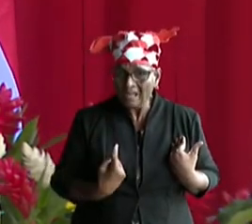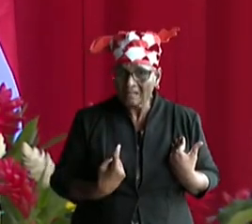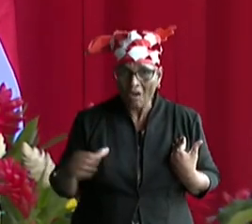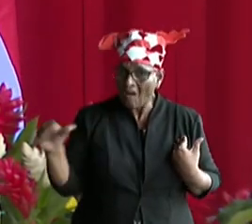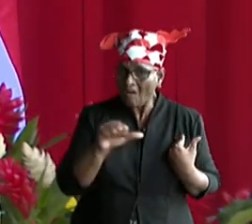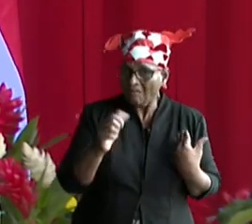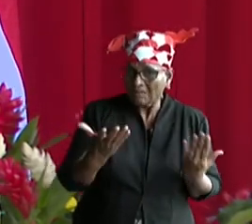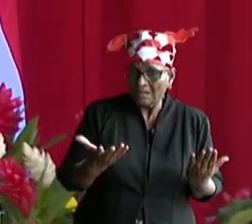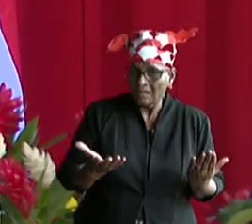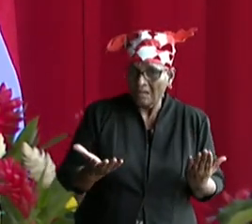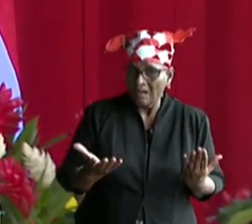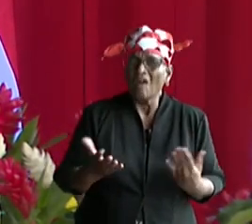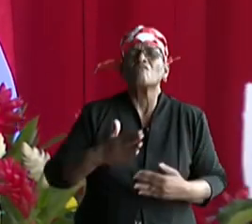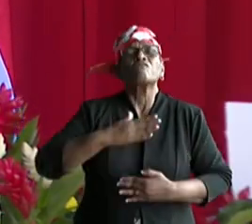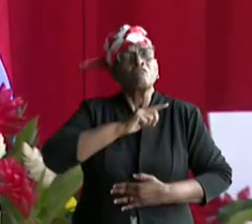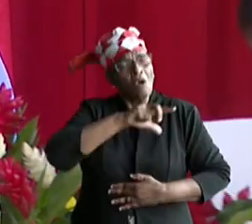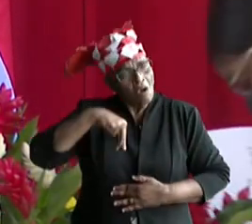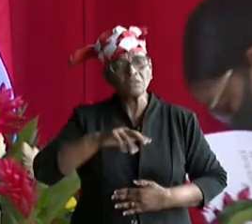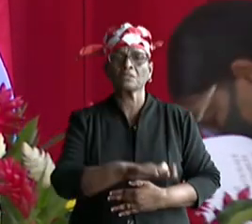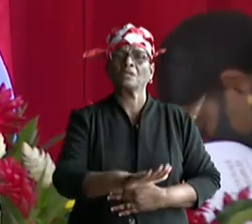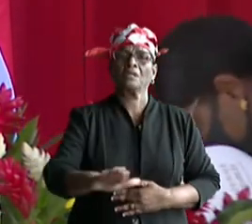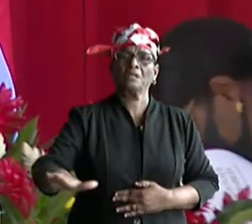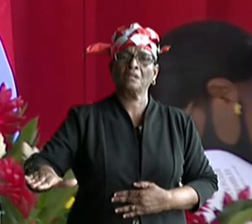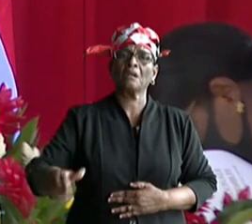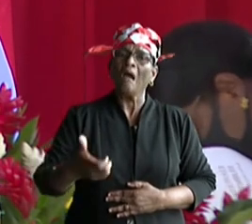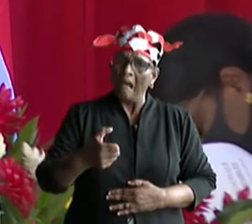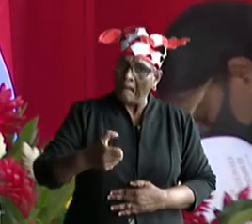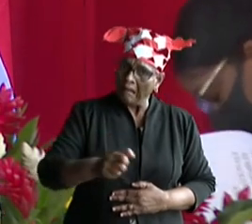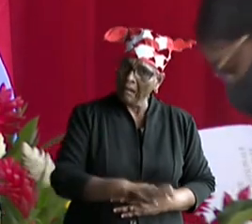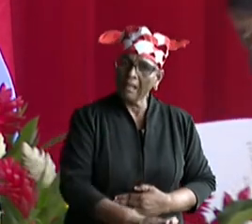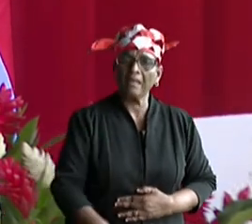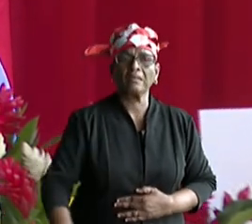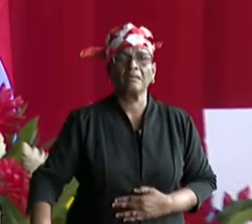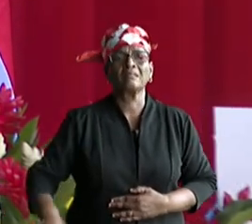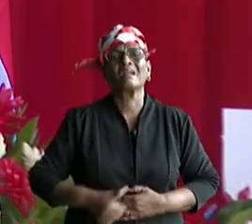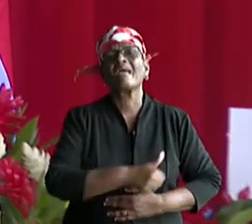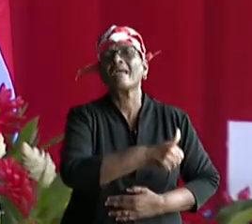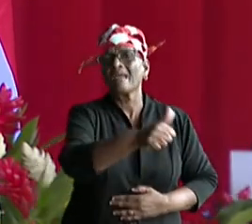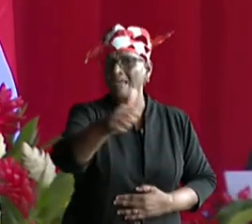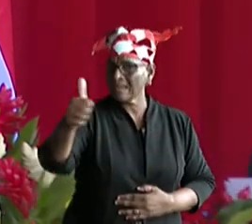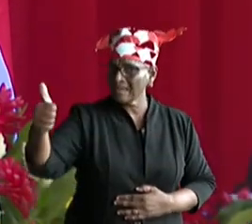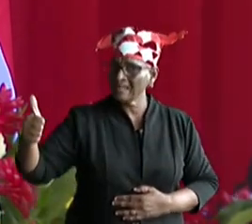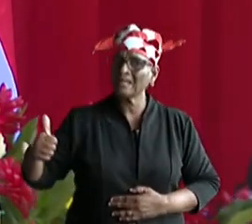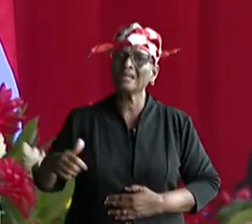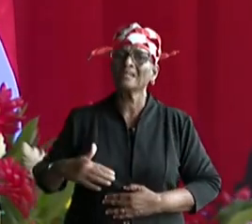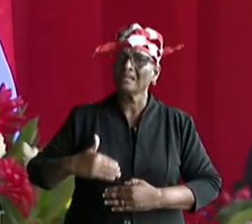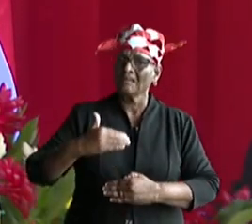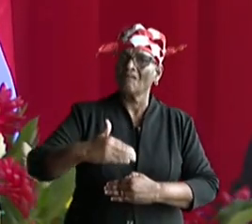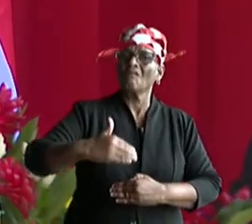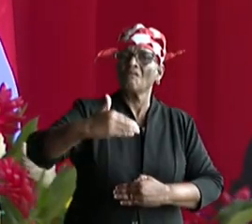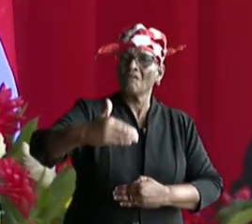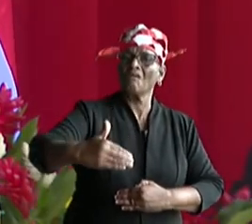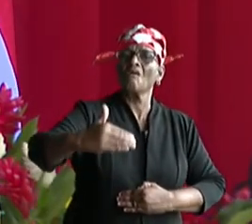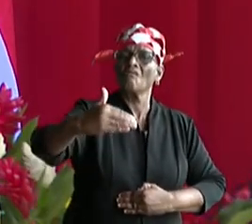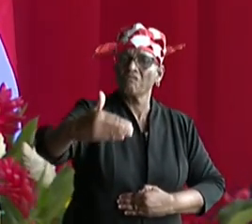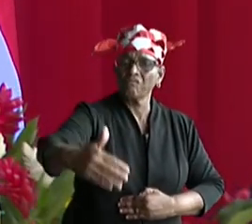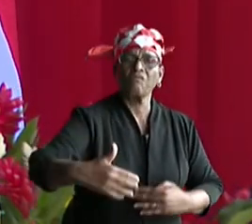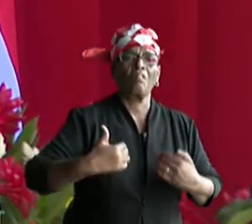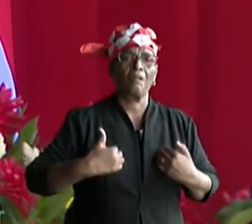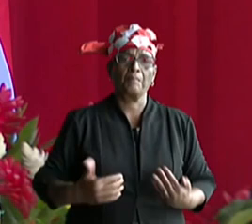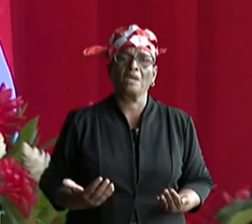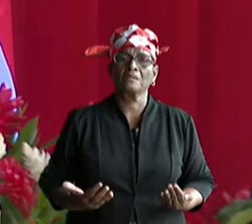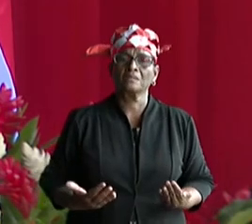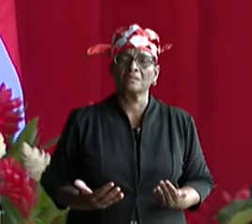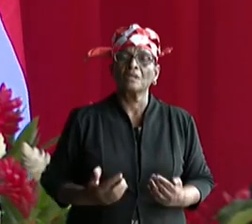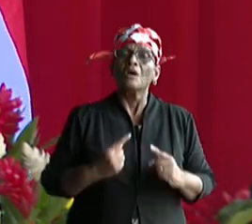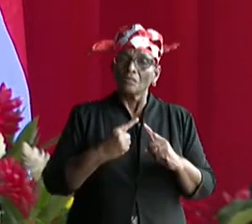vooral voor onze kinderen, onze kleinkinderen en allen die na ons volgen. Nogmaals, dames